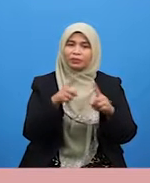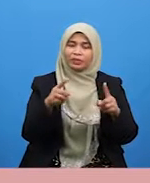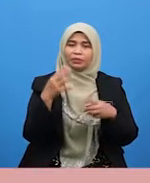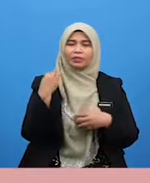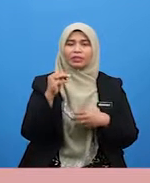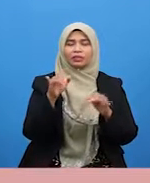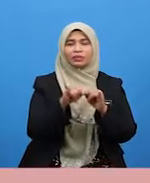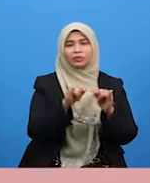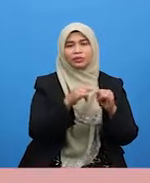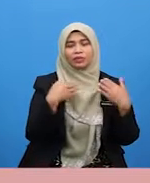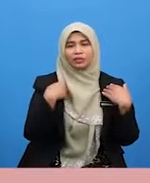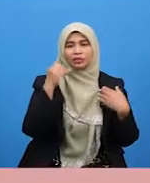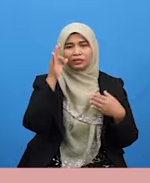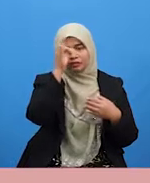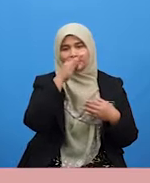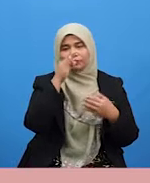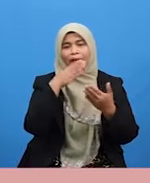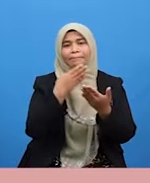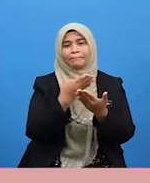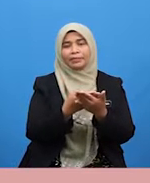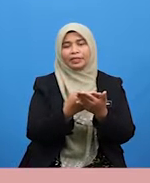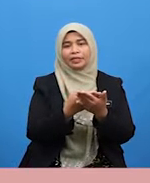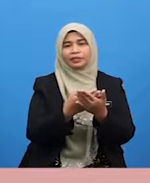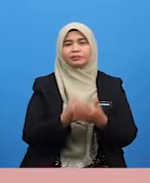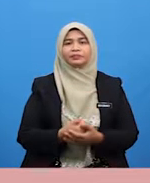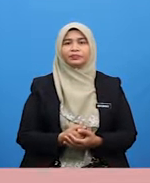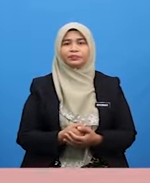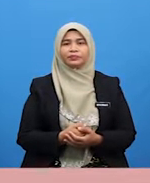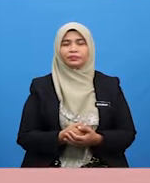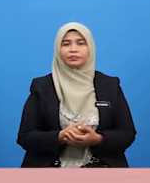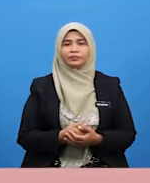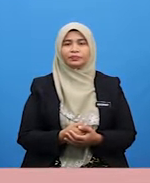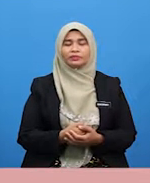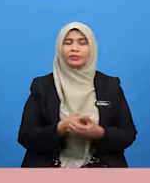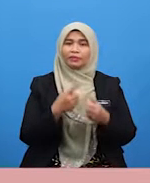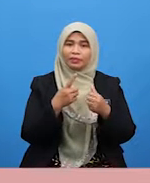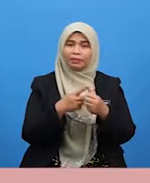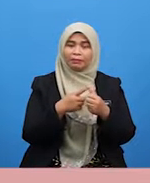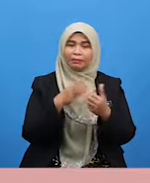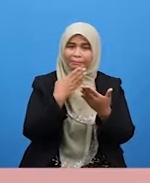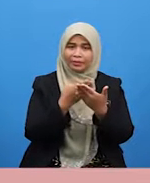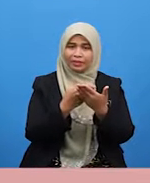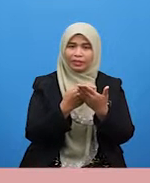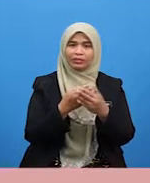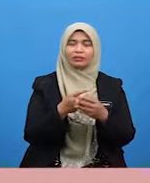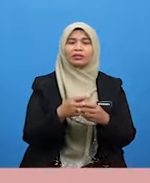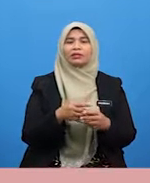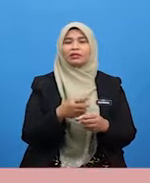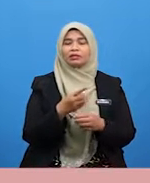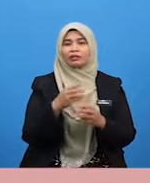sifat baik. Antara akhlak baik masyarakat Arab ialah pertama, menepati